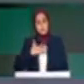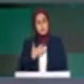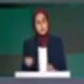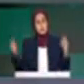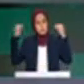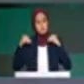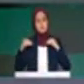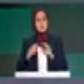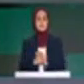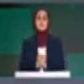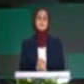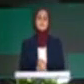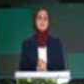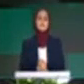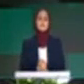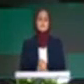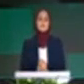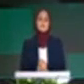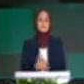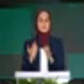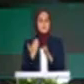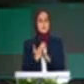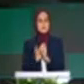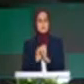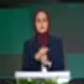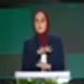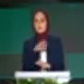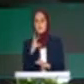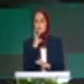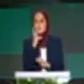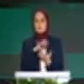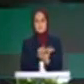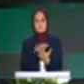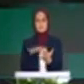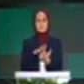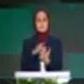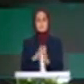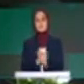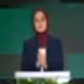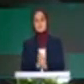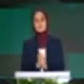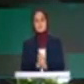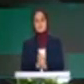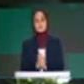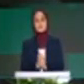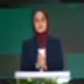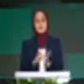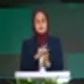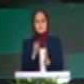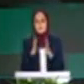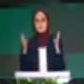هذه السلع اللي عليها هذا الختم ده سيتم اغلاقه فورا. تمام.